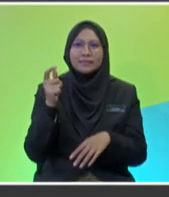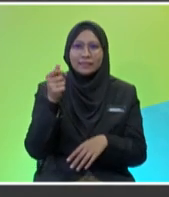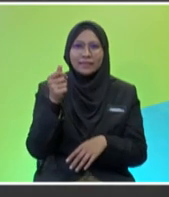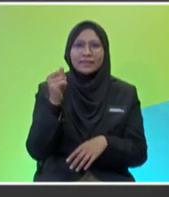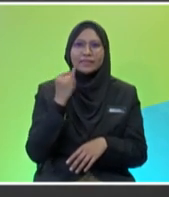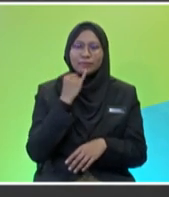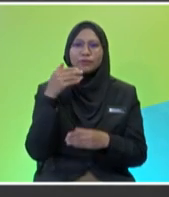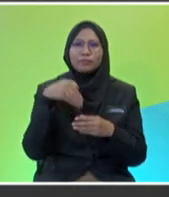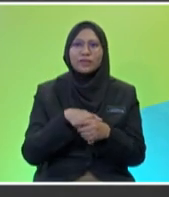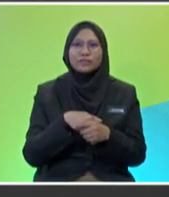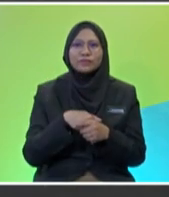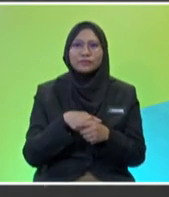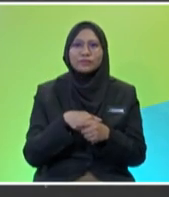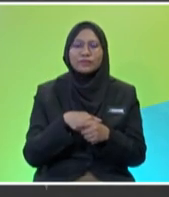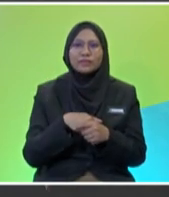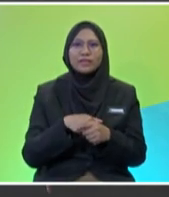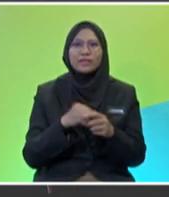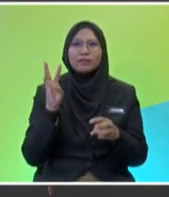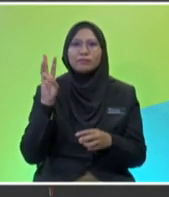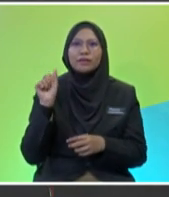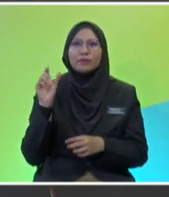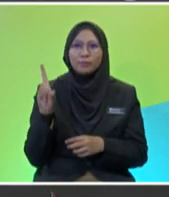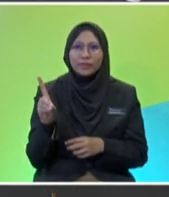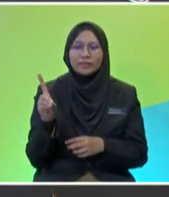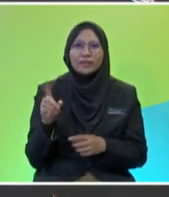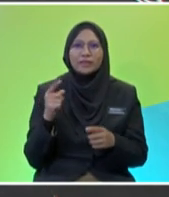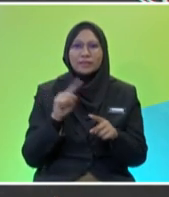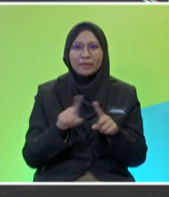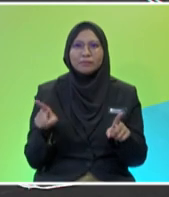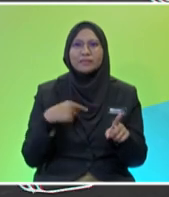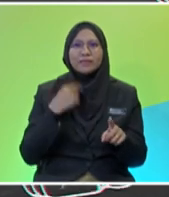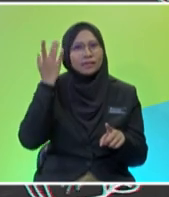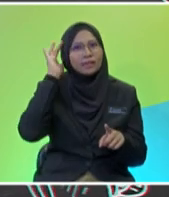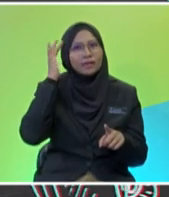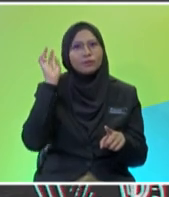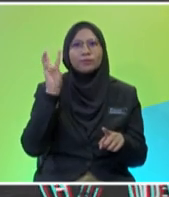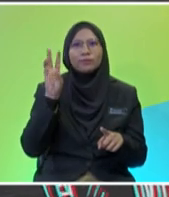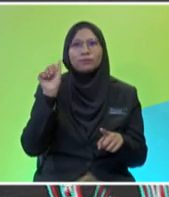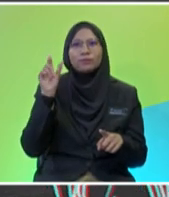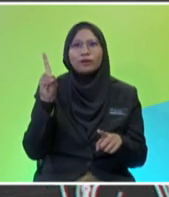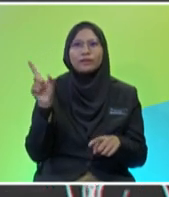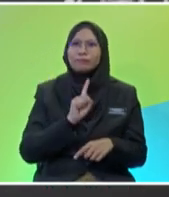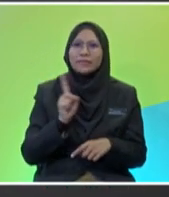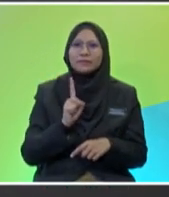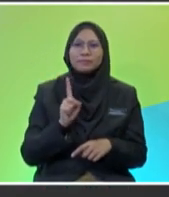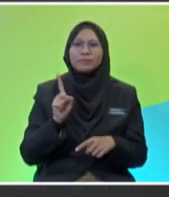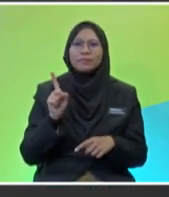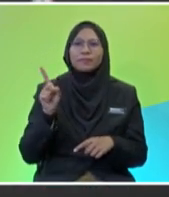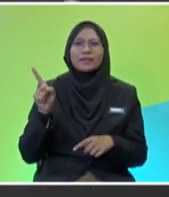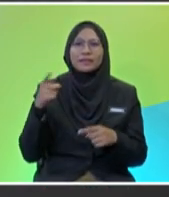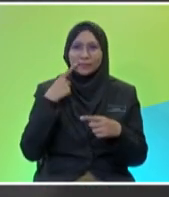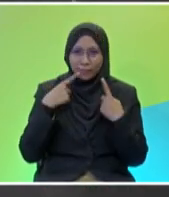tetapi saya tak tahu dia dimasukkan ke word mana tape Adik jangan